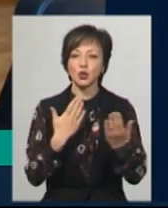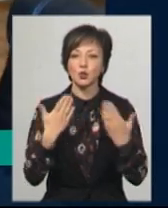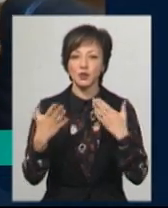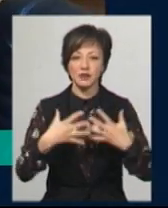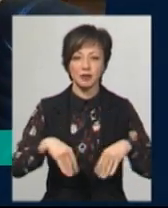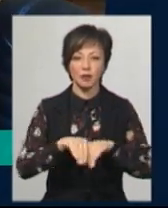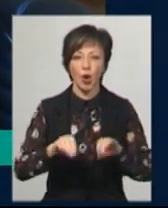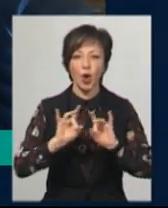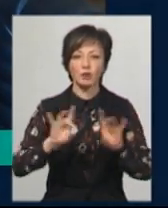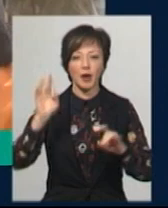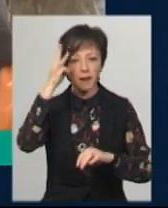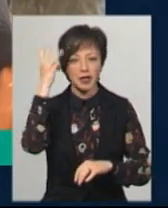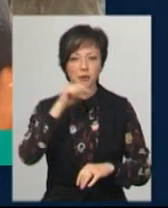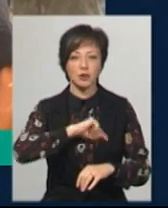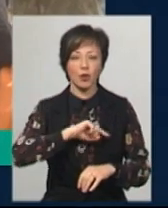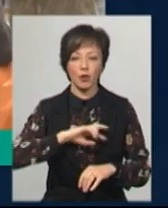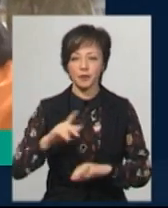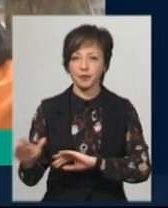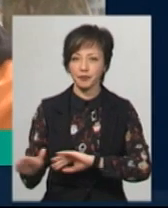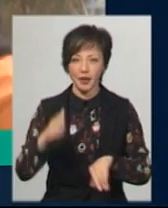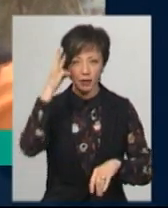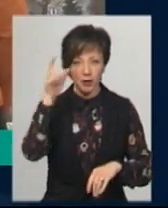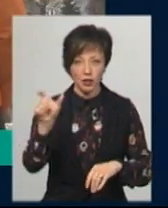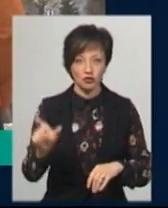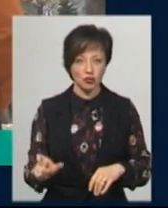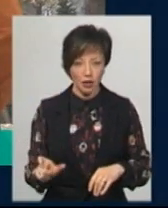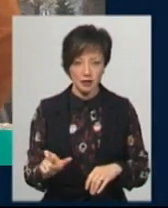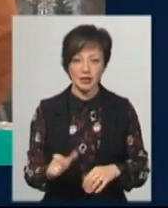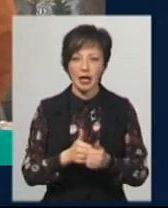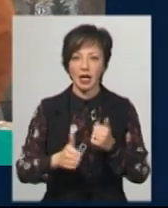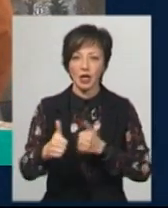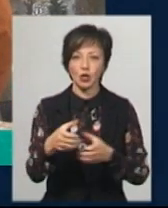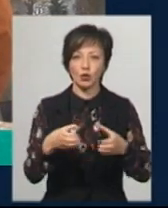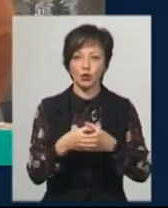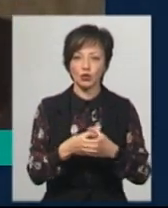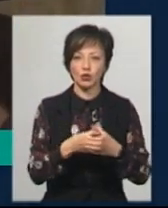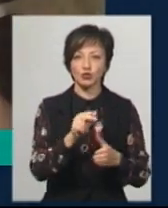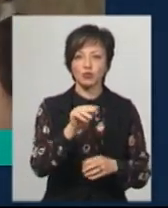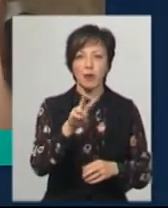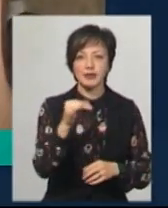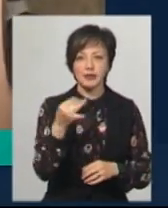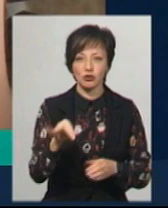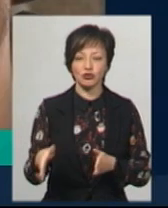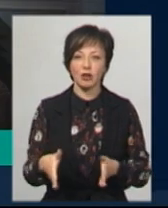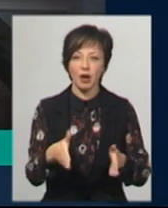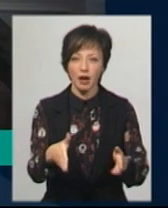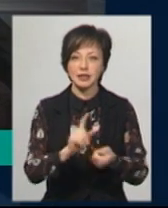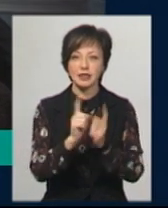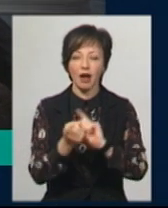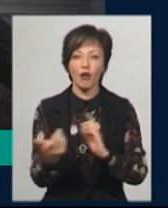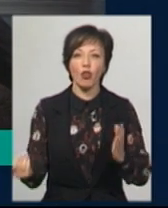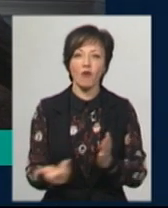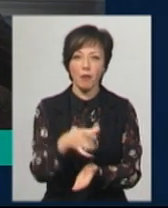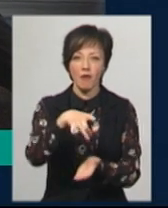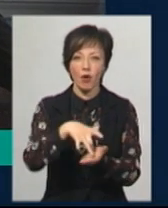розповів хмельницький психолог. Хмельничанин Сергій Строян, лідер гурту «Чумацький шлях», став новим вокалістом українського